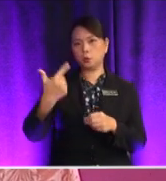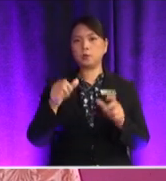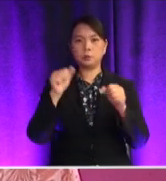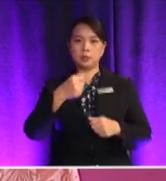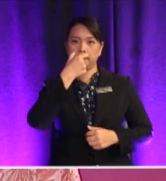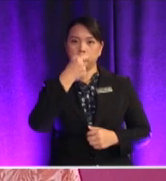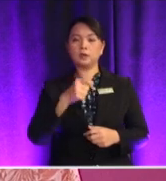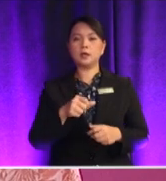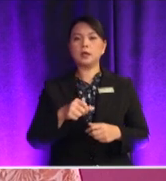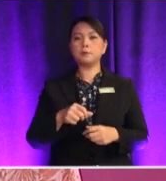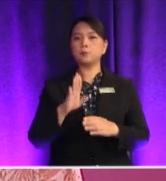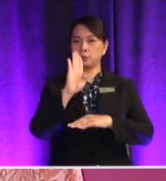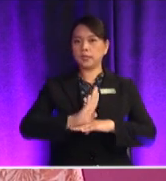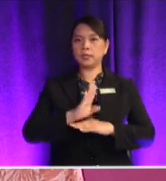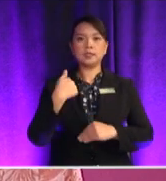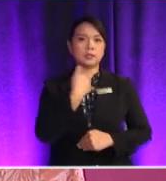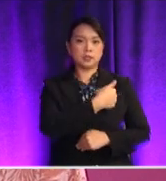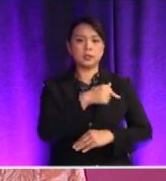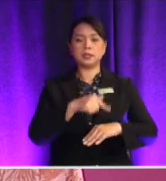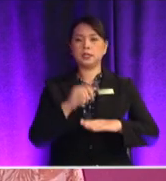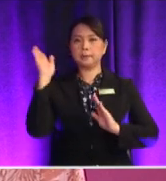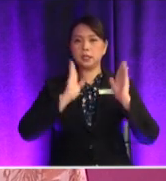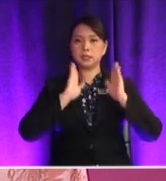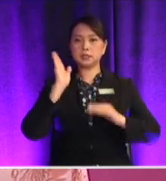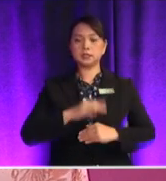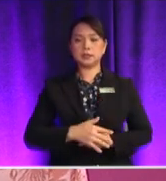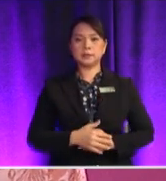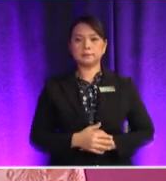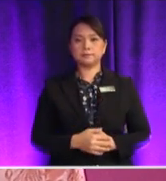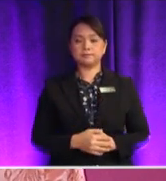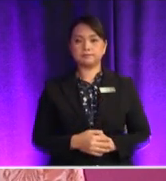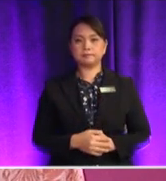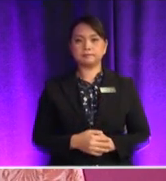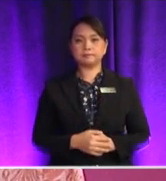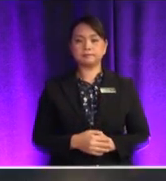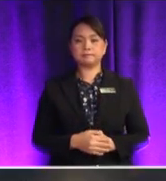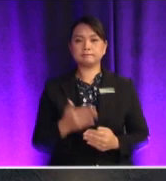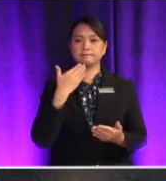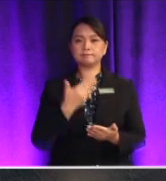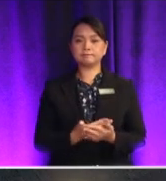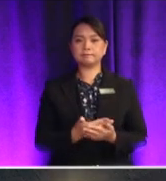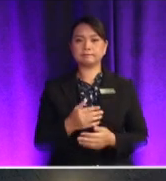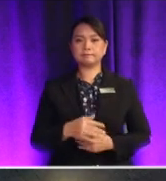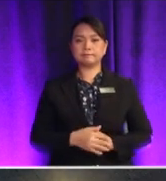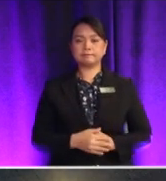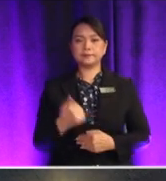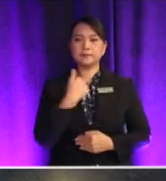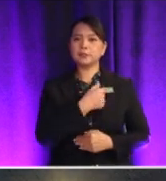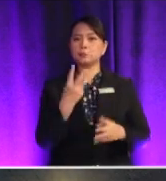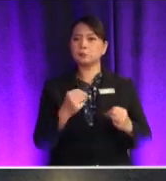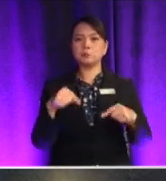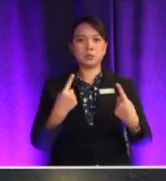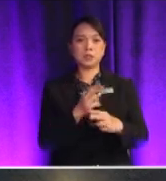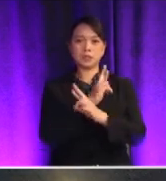punya amalan budaya di Malaysia. Itu dia, cikgu. Baik, okey. Kita dah berhenti rehat dulu,